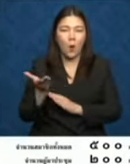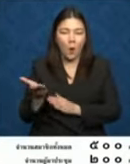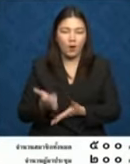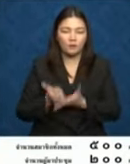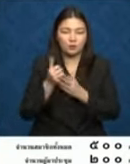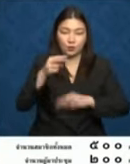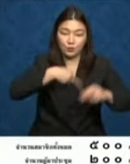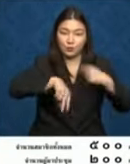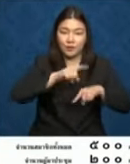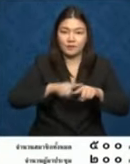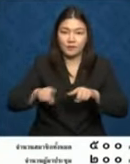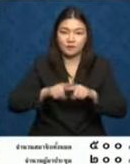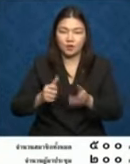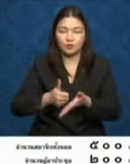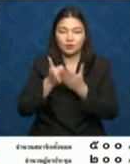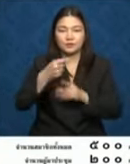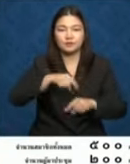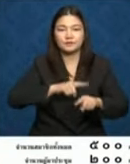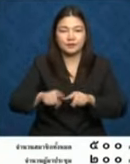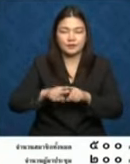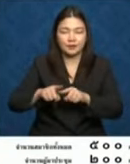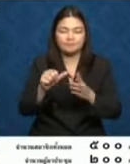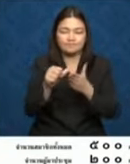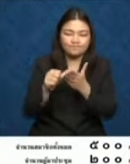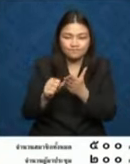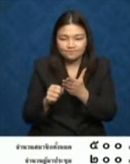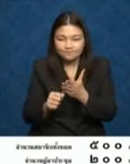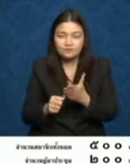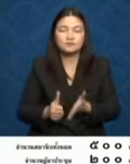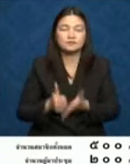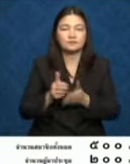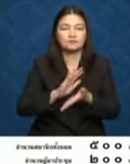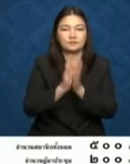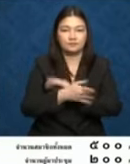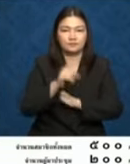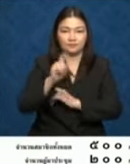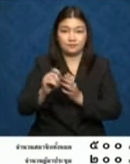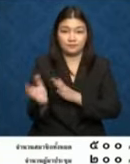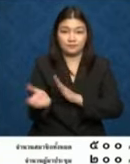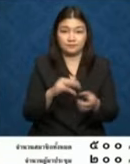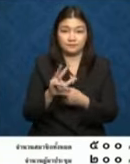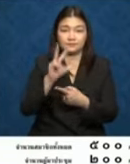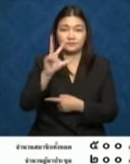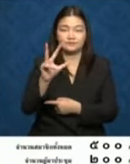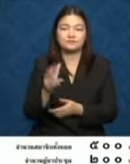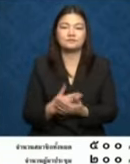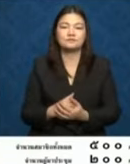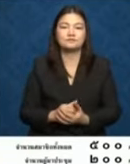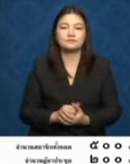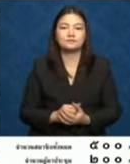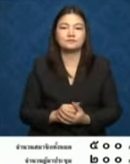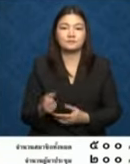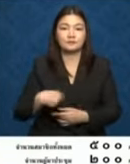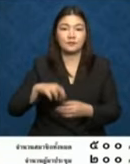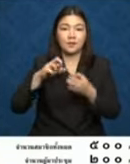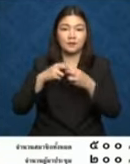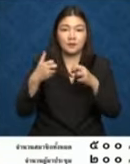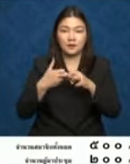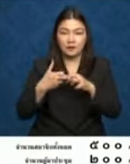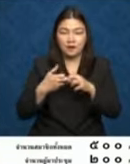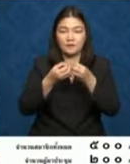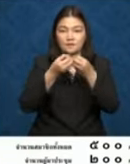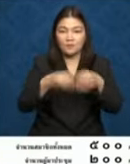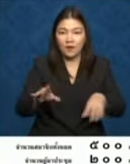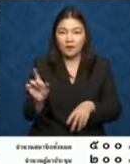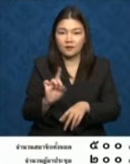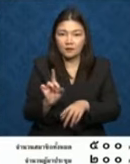าชนในพื้นที่จึงใคร่ขอความกรุณากรมทางหลวงมาณที่นี้ด้วยค่ะเรื่องที่3ปัญหาชำรุดแตกพัง